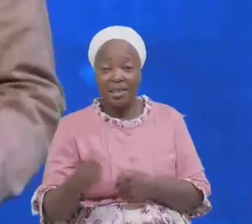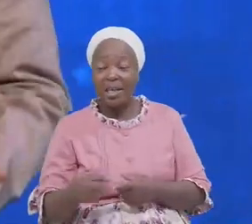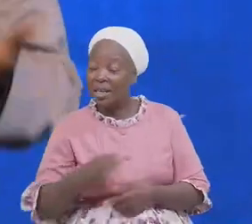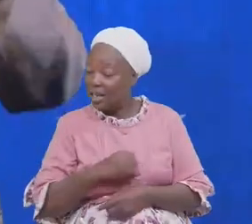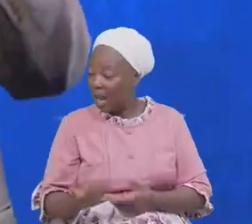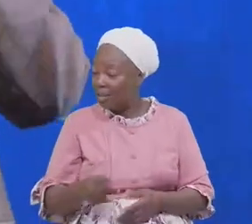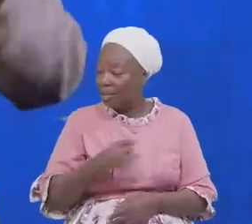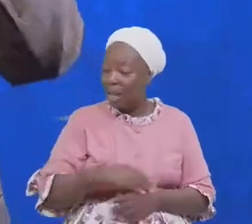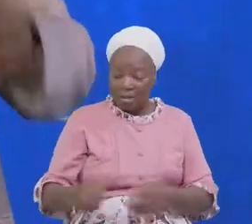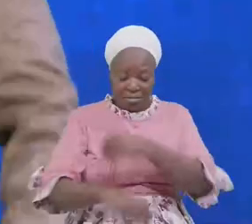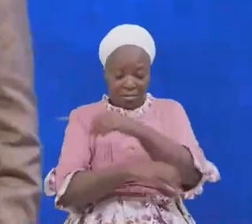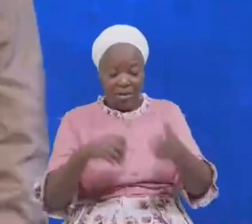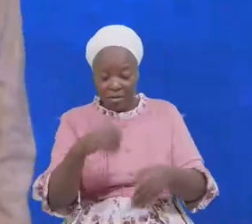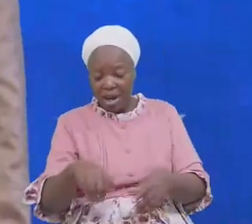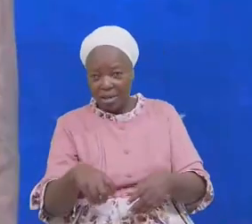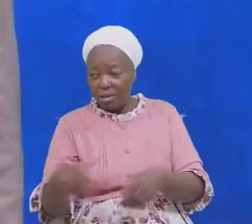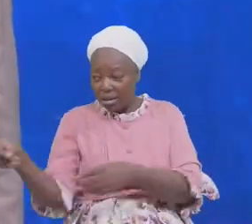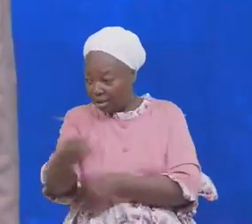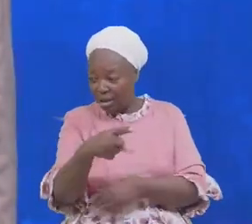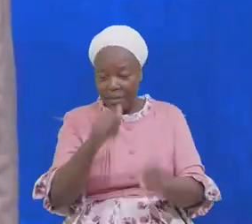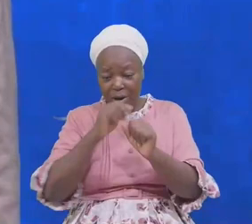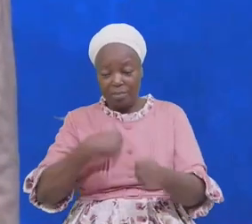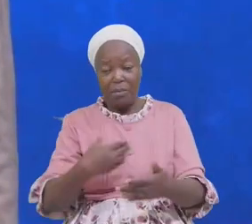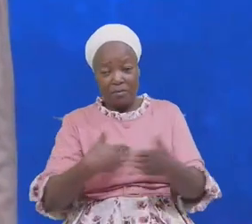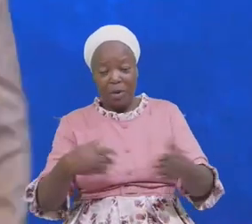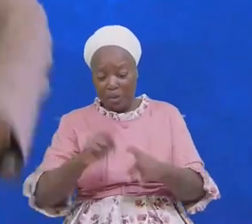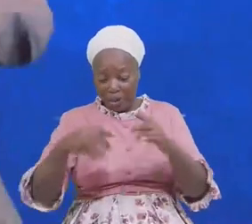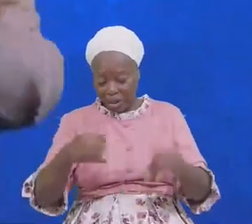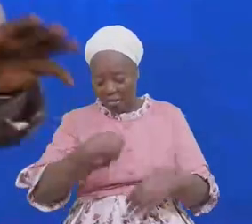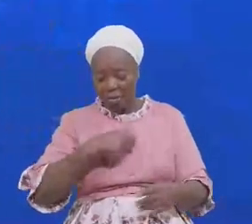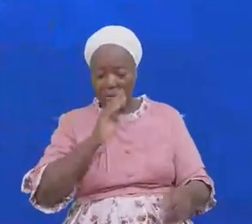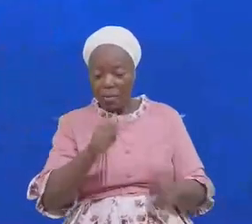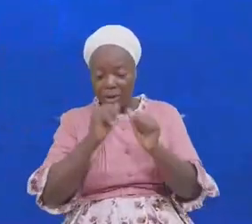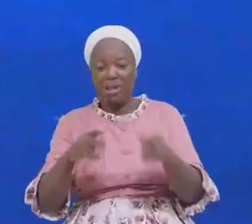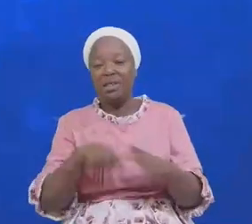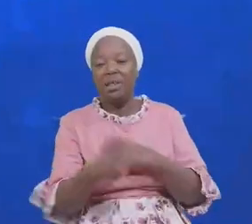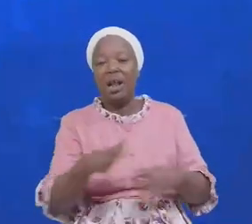Je les ai oppressés avant, mais maintenant j'aurai une bénédiction pour leur vie.